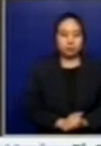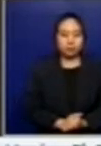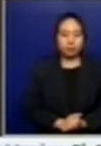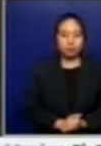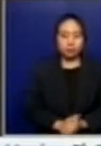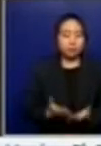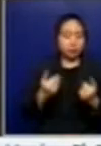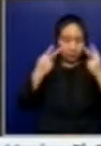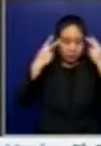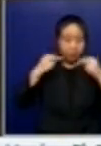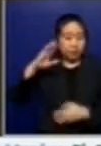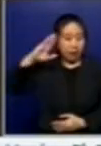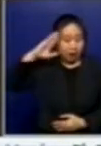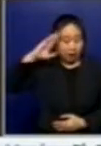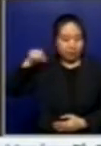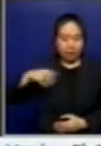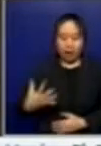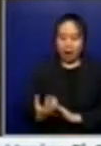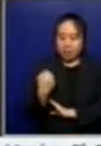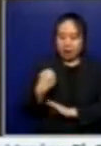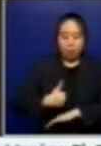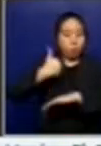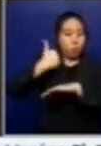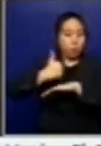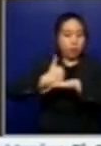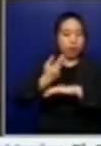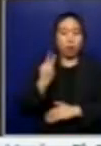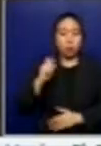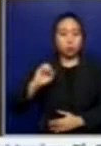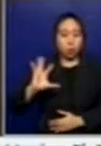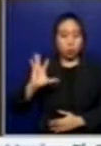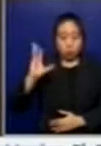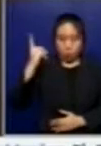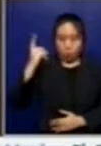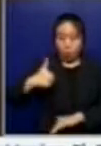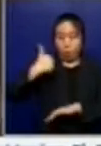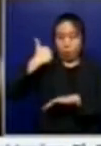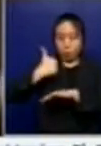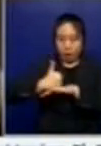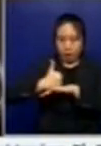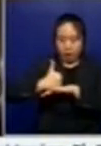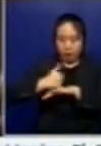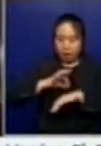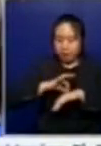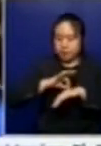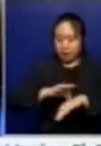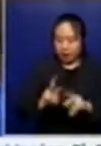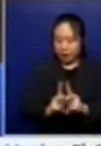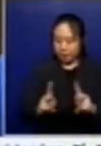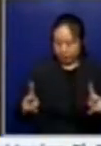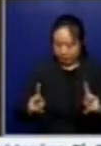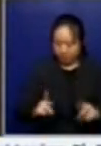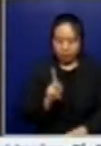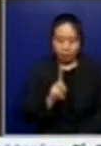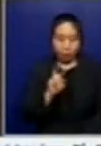พลเอกประยุทธ์ได้ใช้อำนาจหัวหน้าคณะรักษาความสงบแห่งชาติแต่งตั้งคณะกรรมการร่างรัฐธรรม